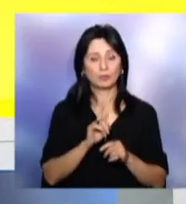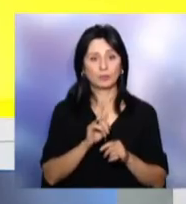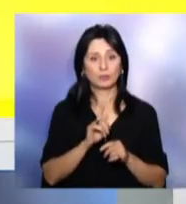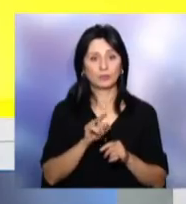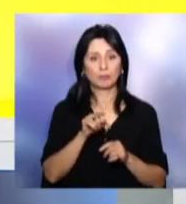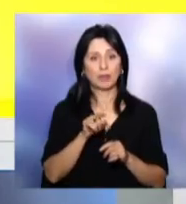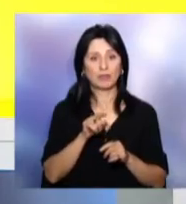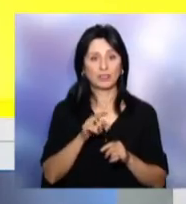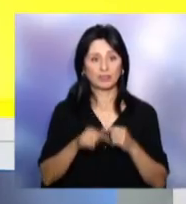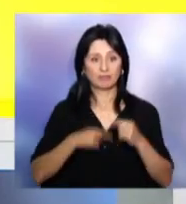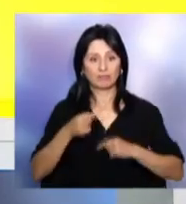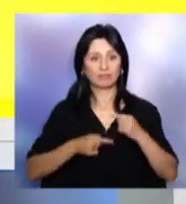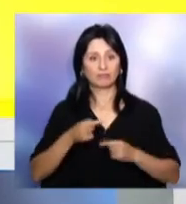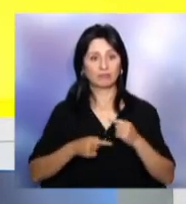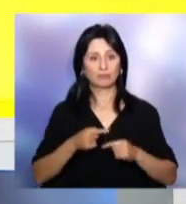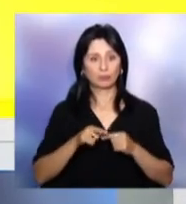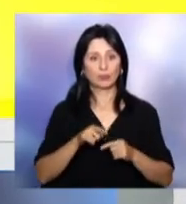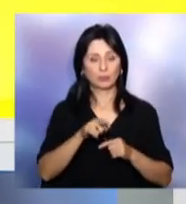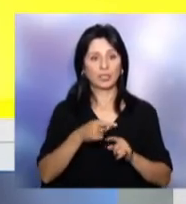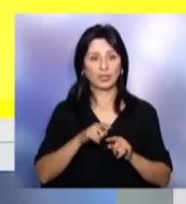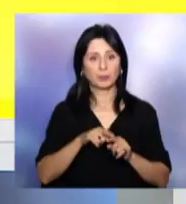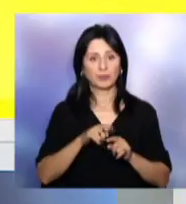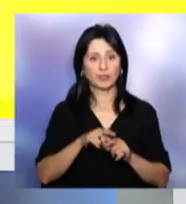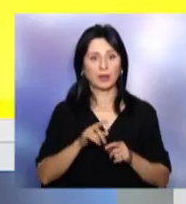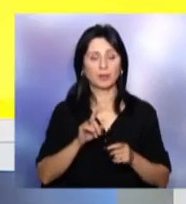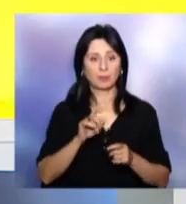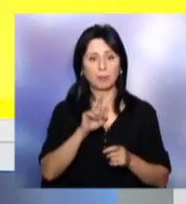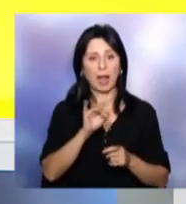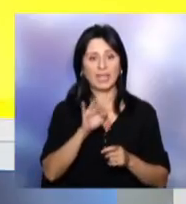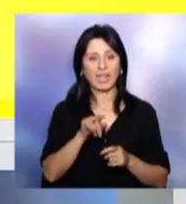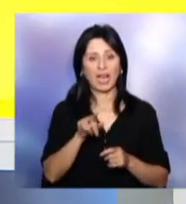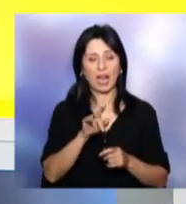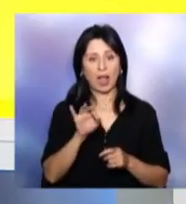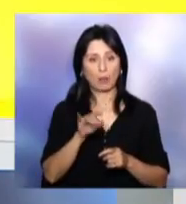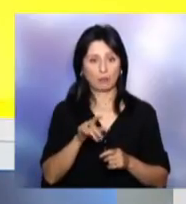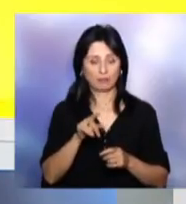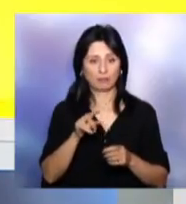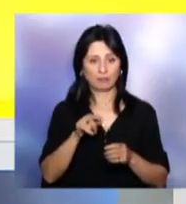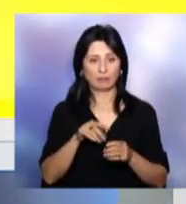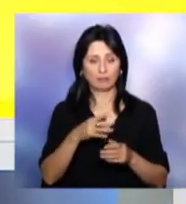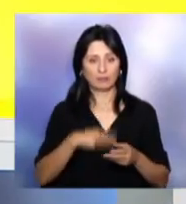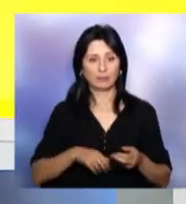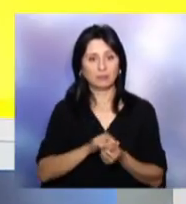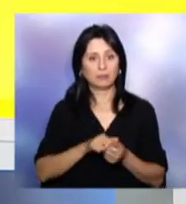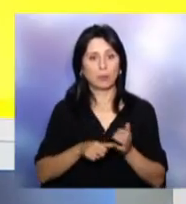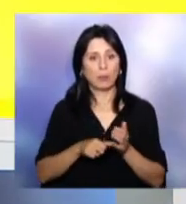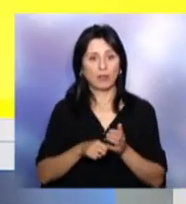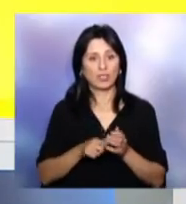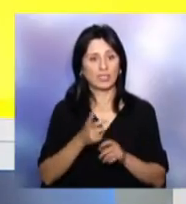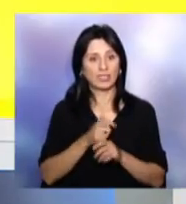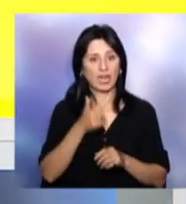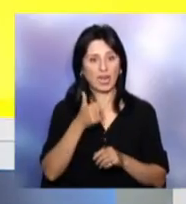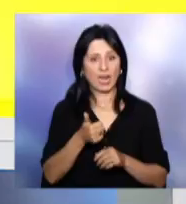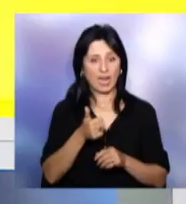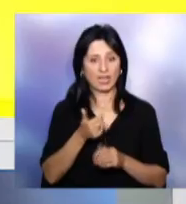რომ მასტიმულირებელი ეფექტი შეიძლება ქონდეს ამას იმ ბაქტერიებზე, რომელიც ამ პროდუქტების მონელებაში გვეხმარება. მოკლედ ძალიან